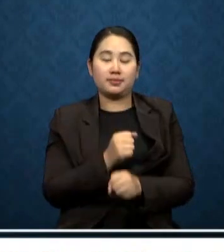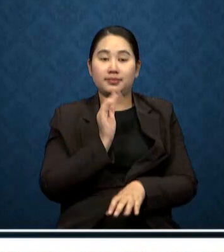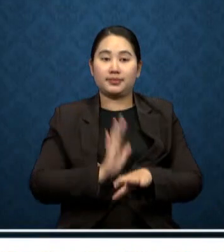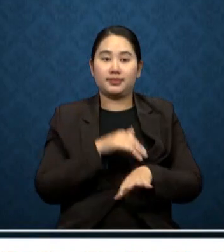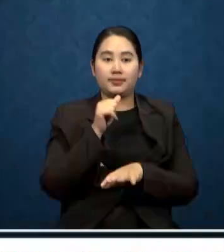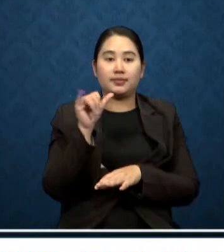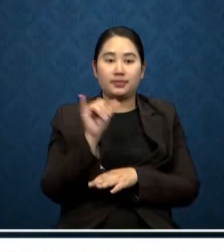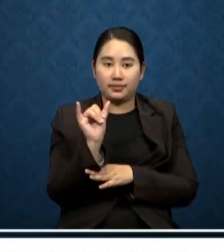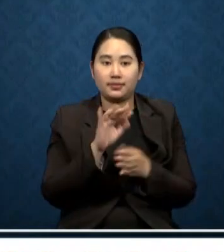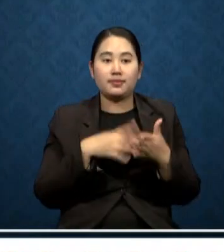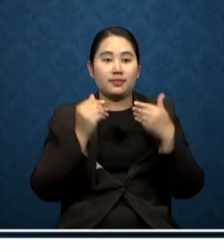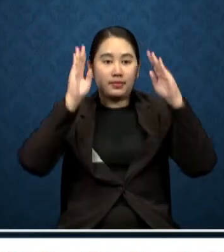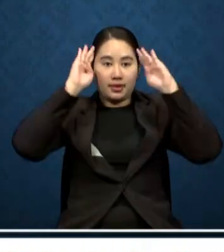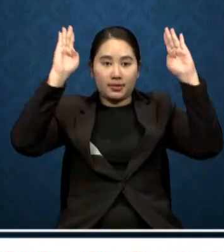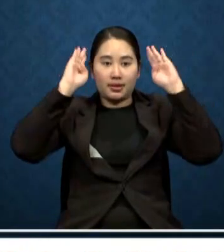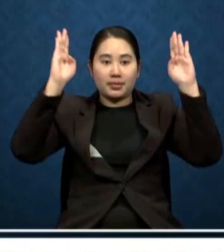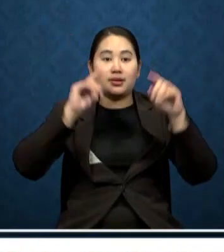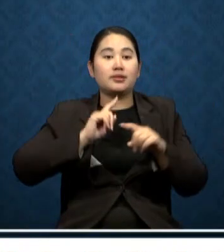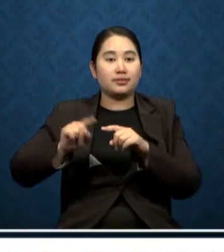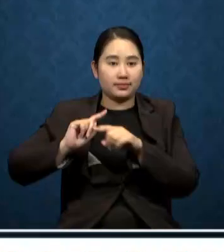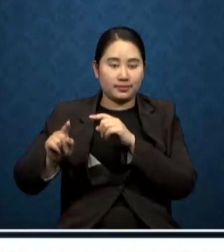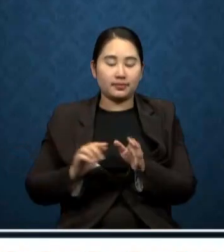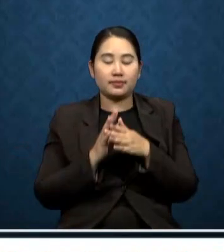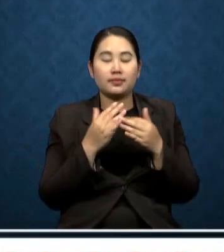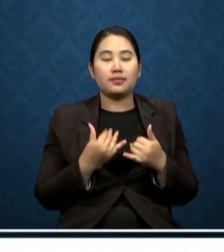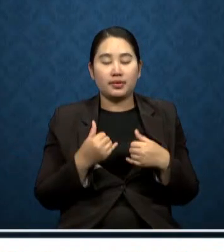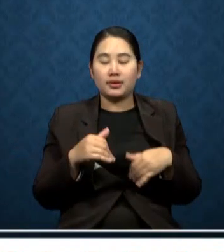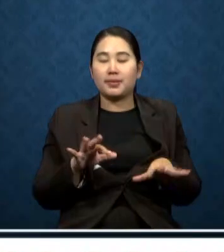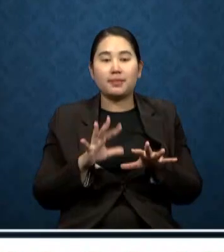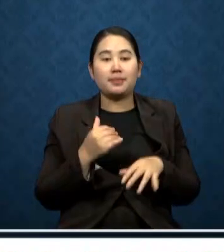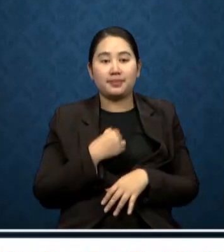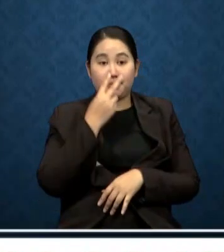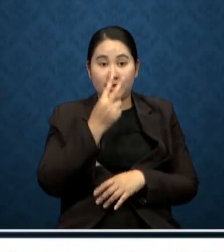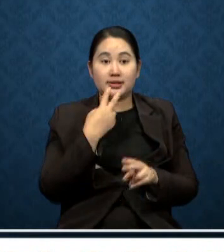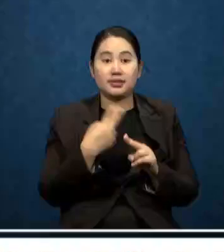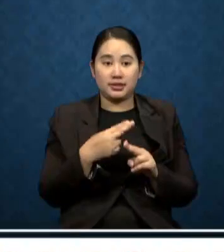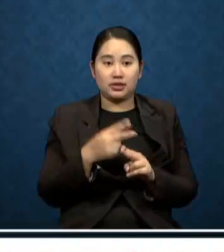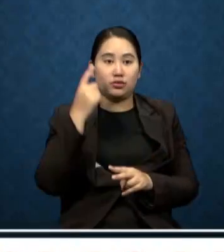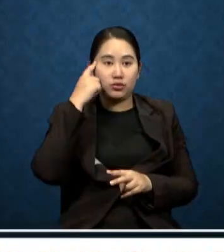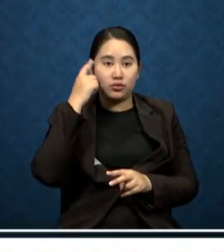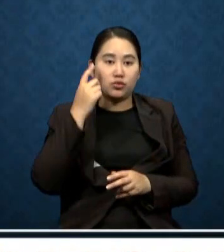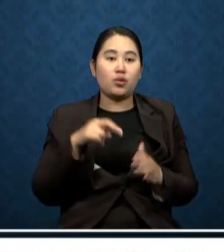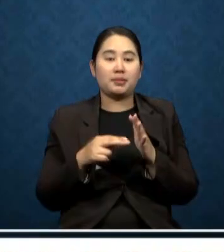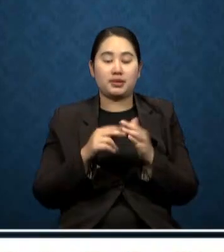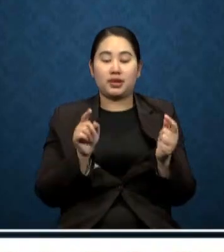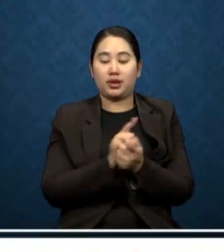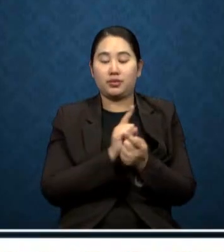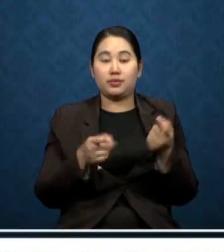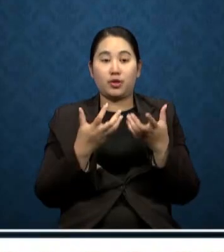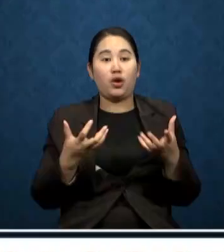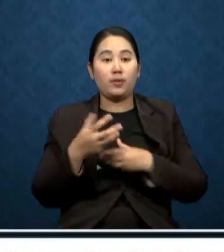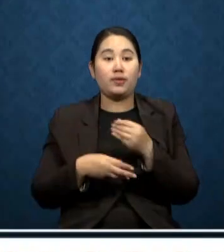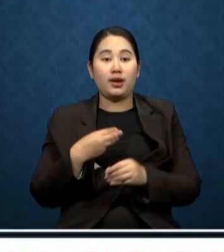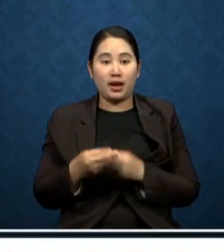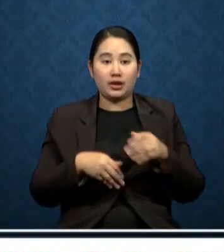ใเรองกตลาด และกปัชธรรมพันธอัี้กเป็ธรรมดาอยู่เองนะครับชื่อก็บอก มรศักิเพื่อสังคมแต่